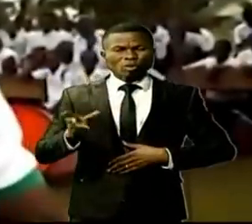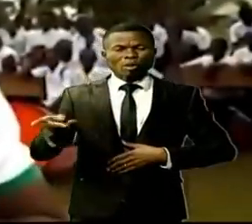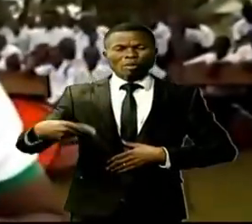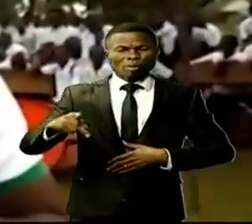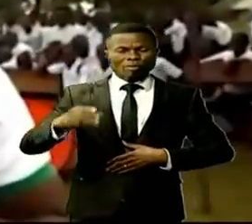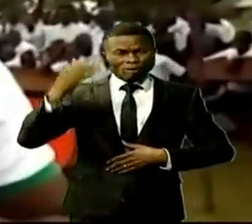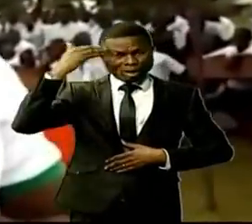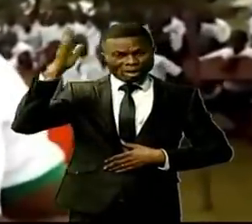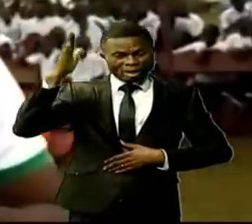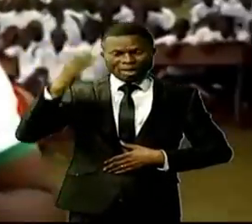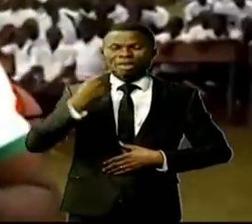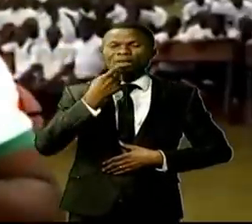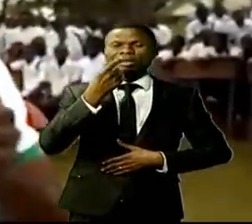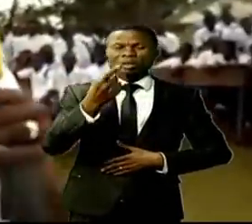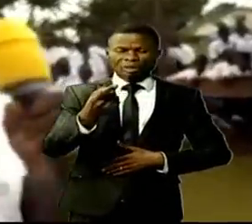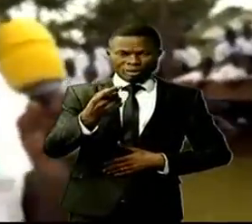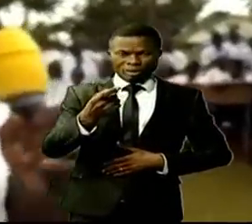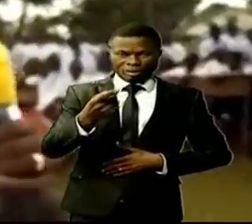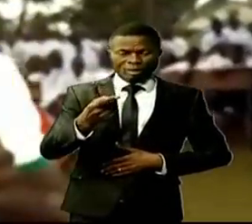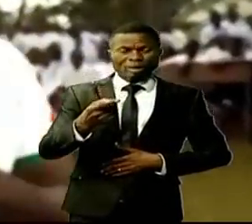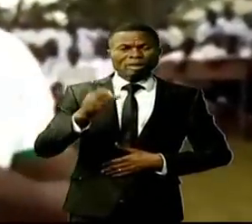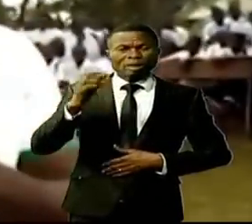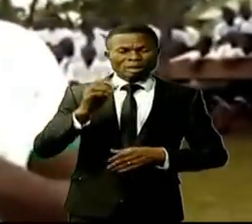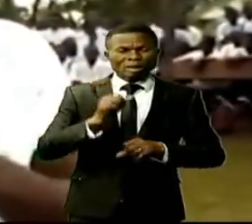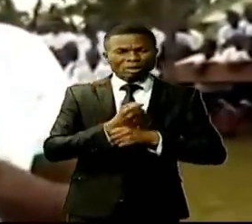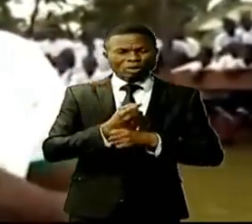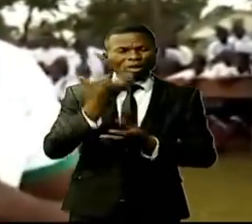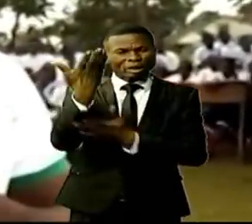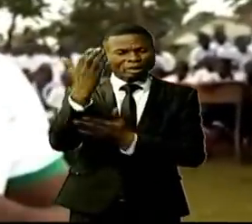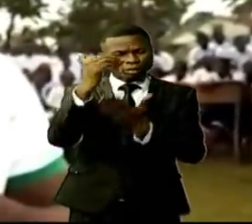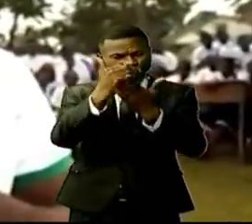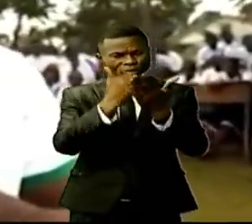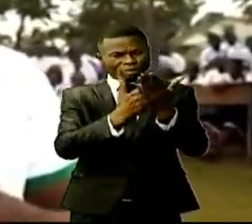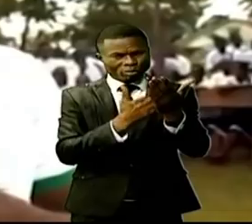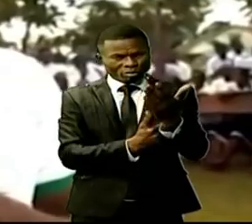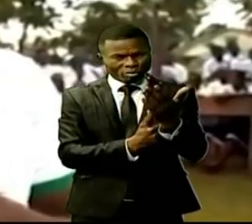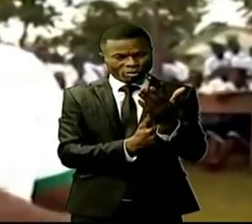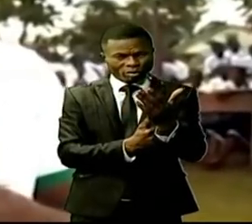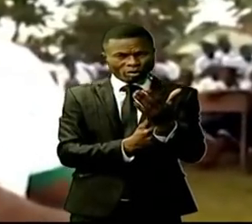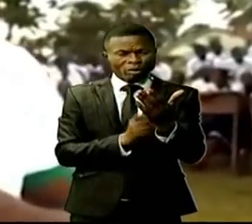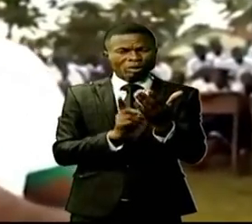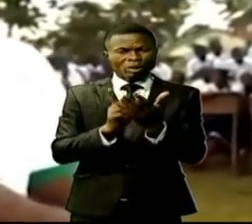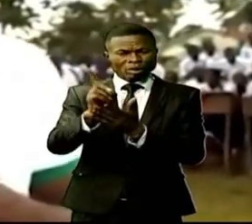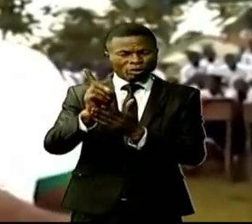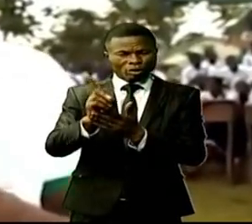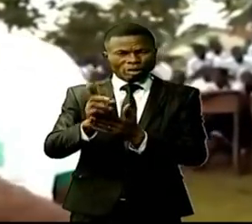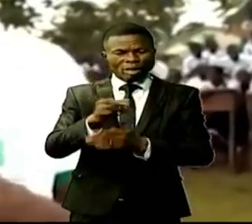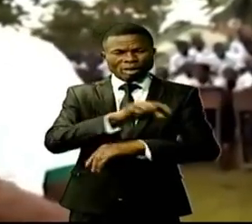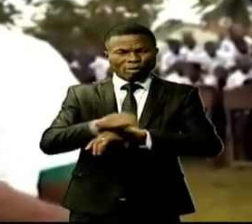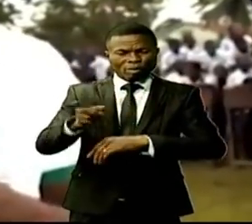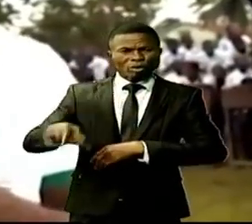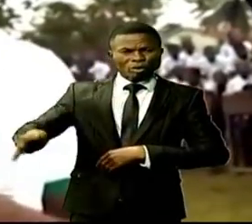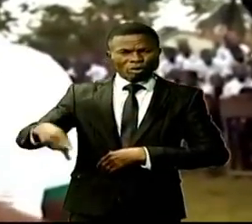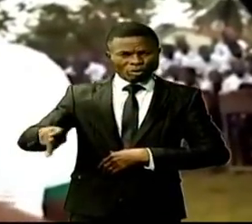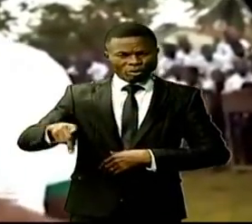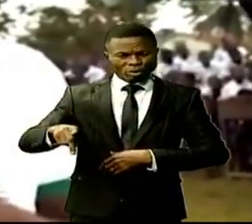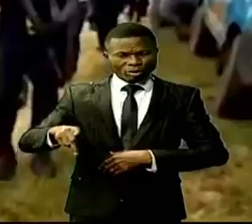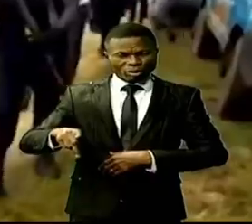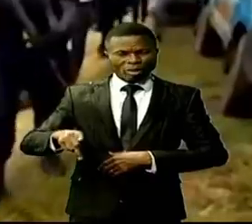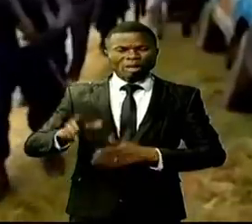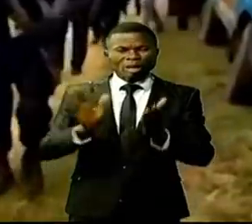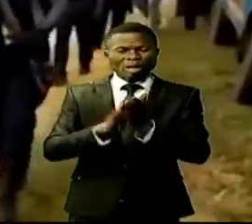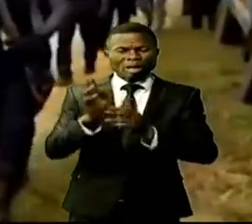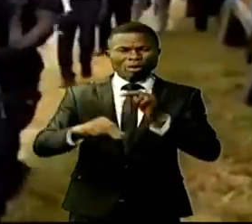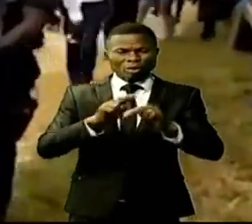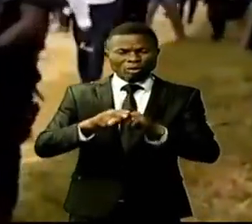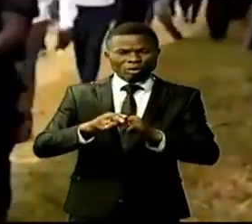l'Équateur, Dr Taylor Ngandi, a quant à lui formulé quelques recommandations à l'endroit de la direction générale du Fonds forestier national.